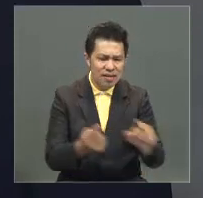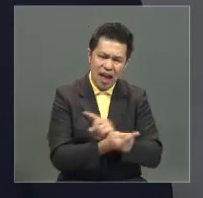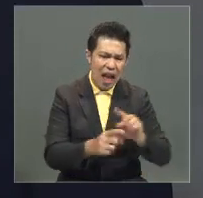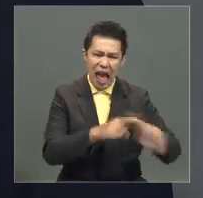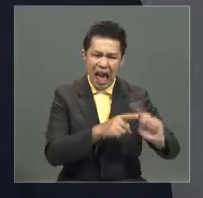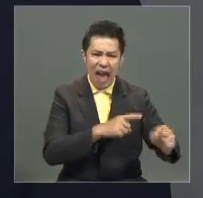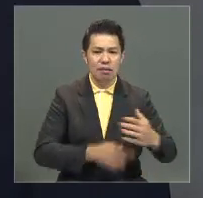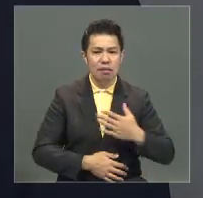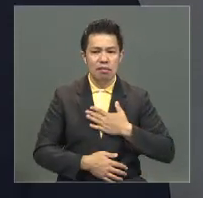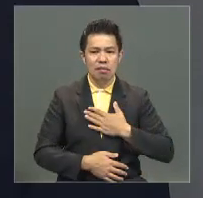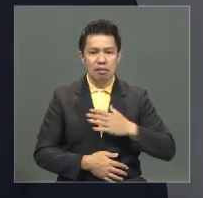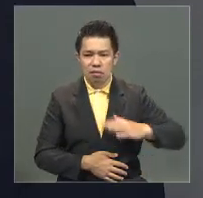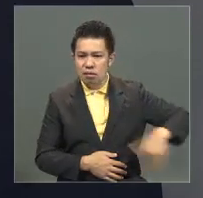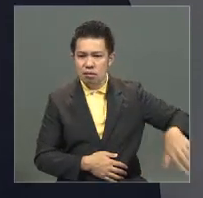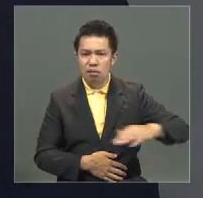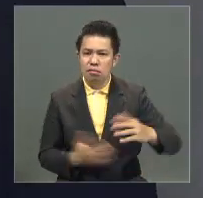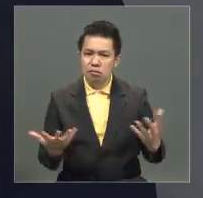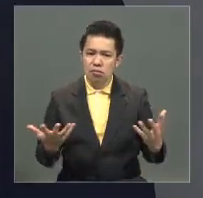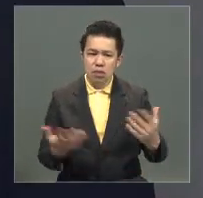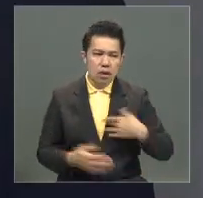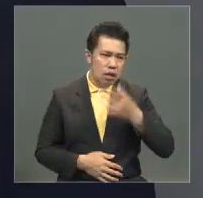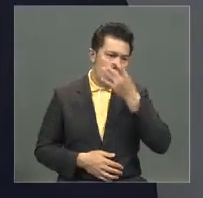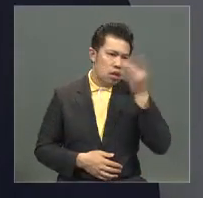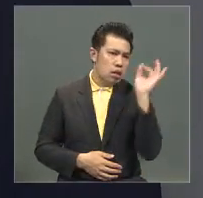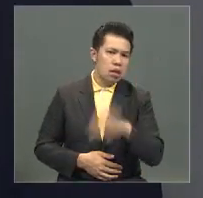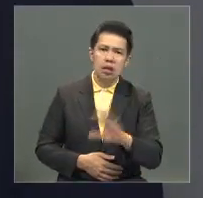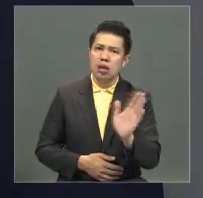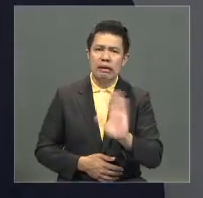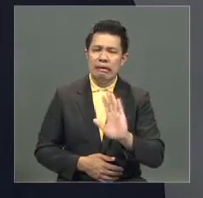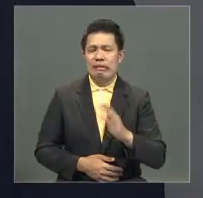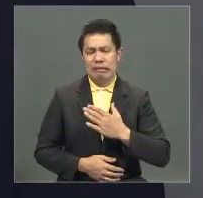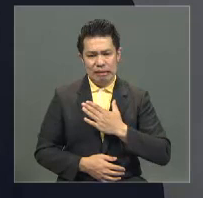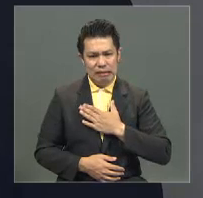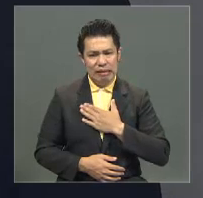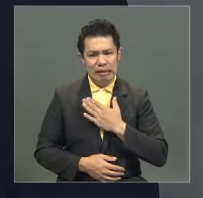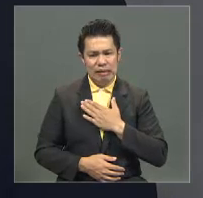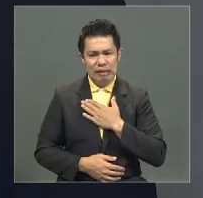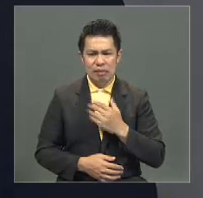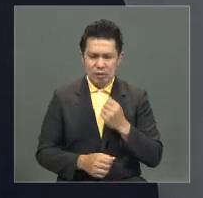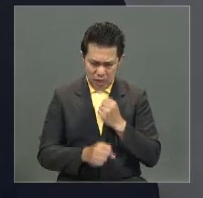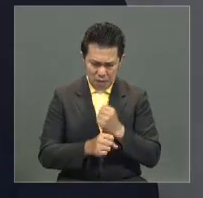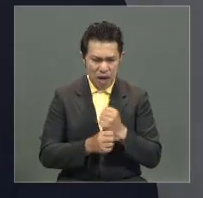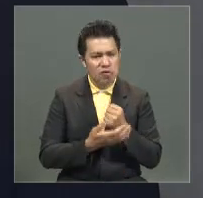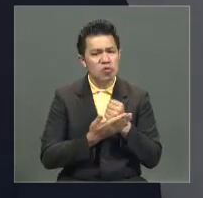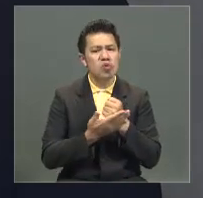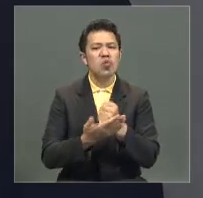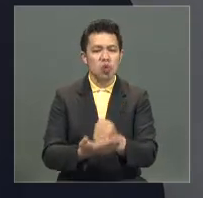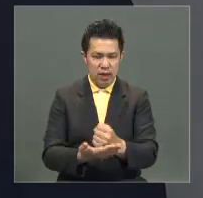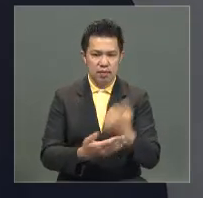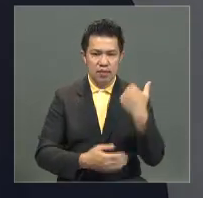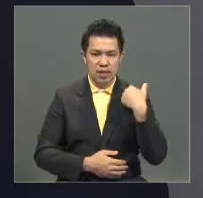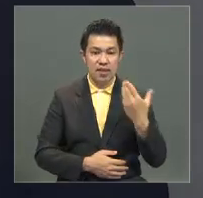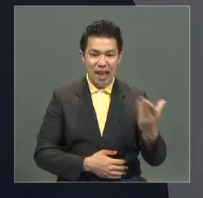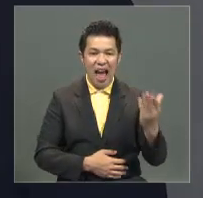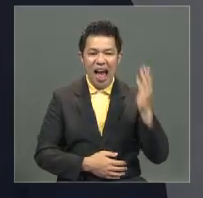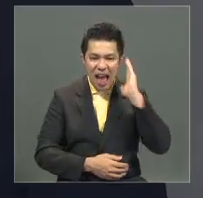นพวกเราไม่ได้ทอดทิ้งหรือว่าจะไม่มีส่วนในการที่จะช่วยนะครับอย่างที่ท่านอุตม